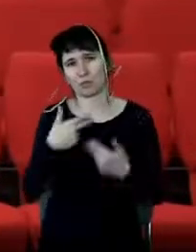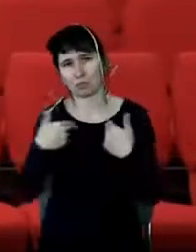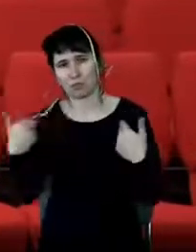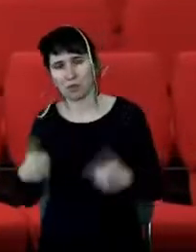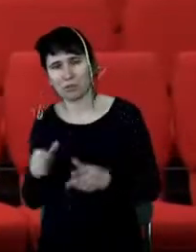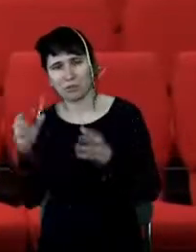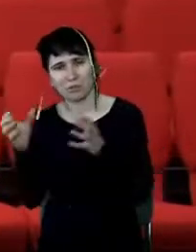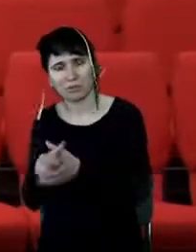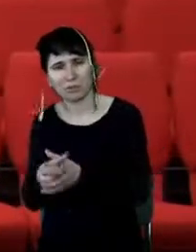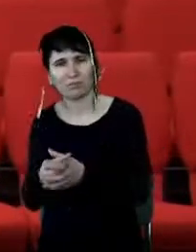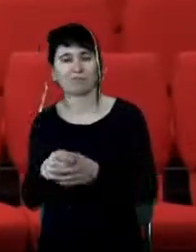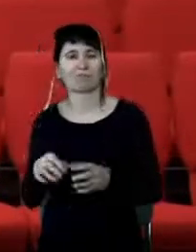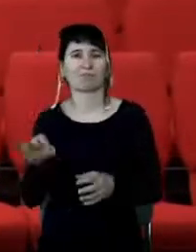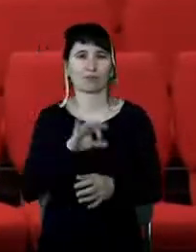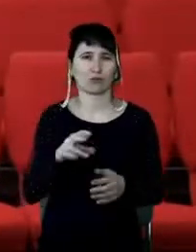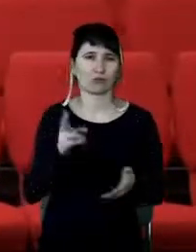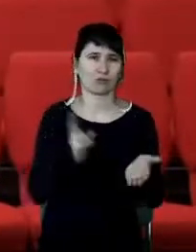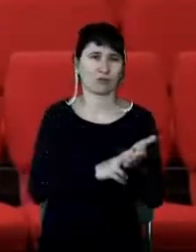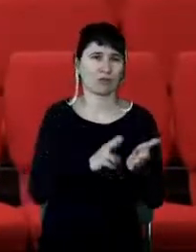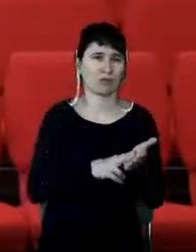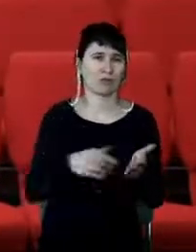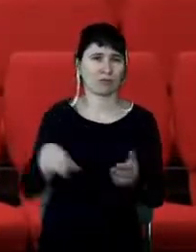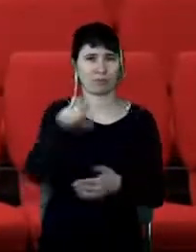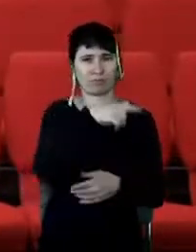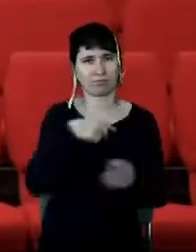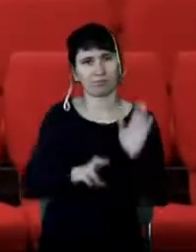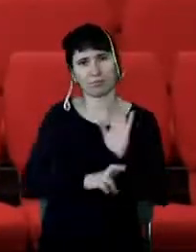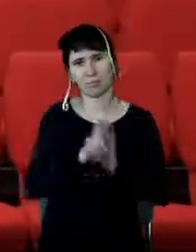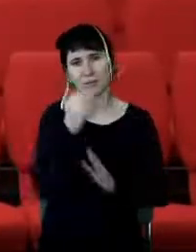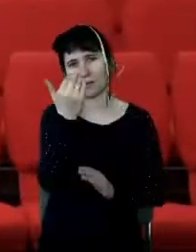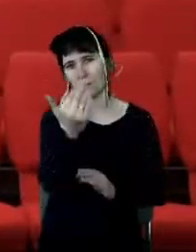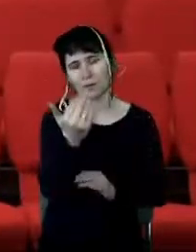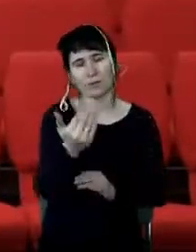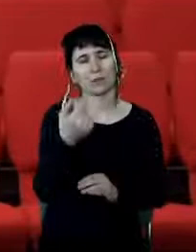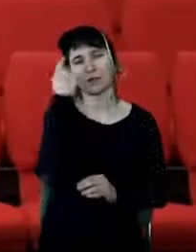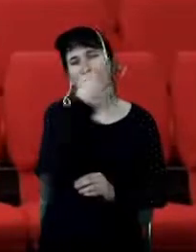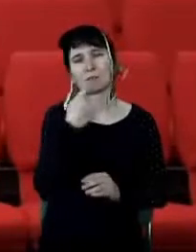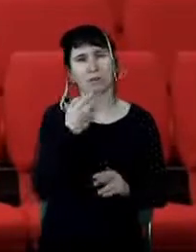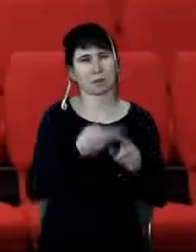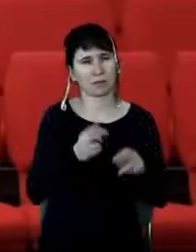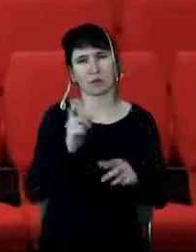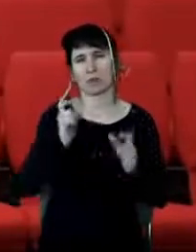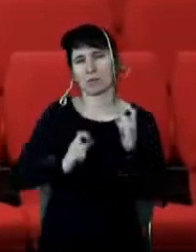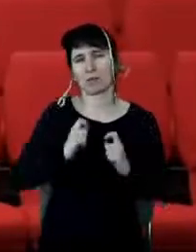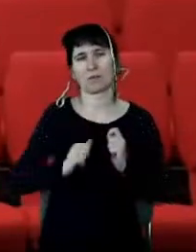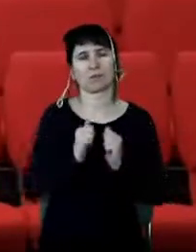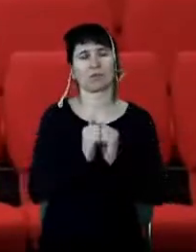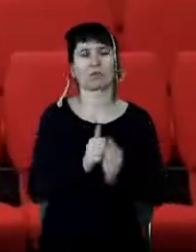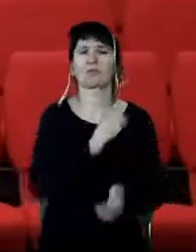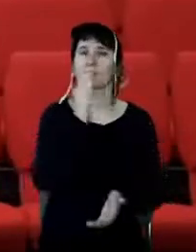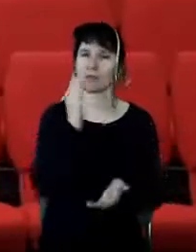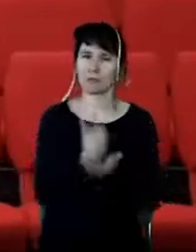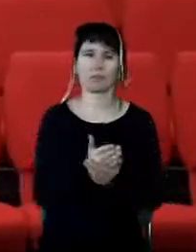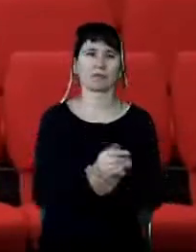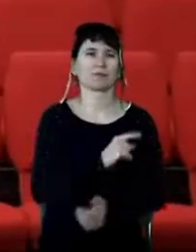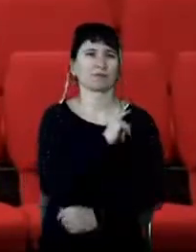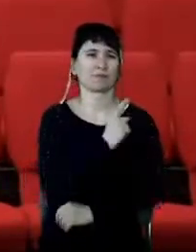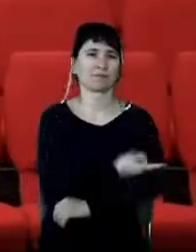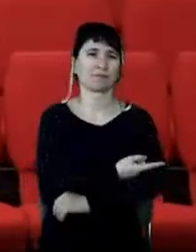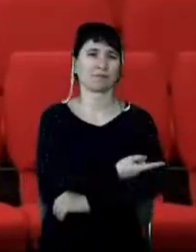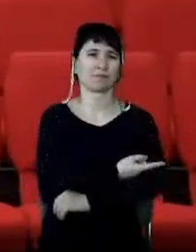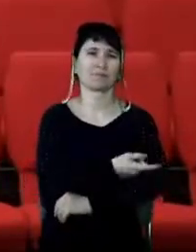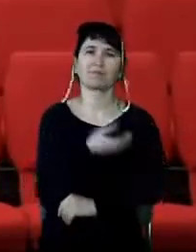членів церкви. І ця ревна молитва має велику силу. Вона доведе нас